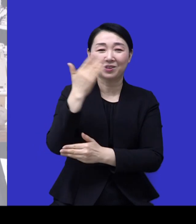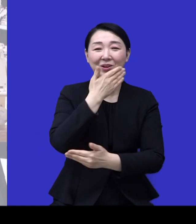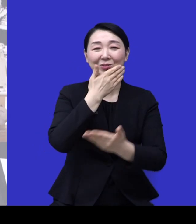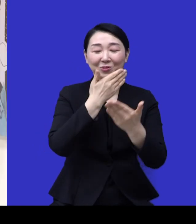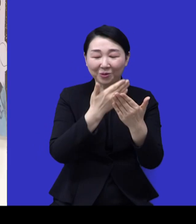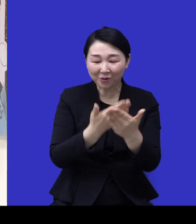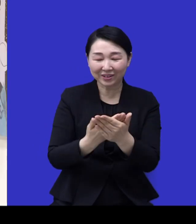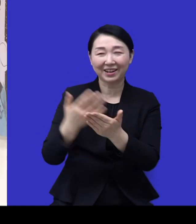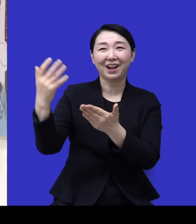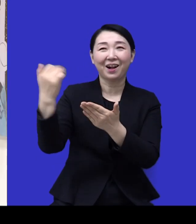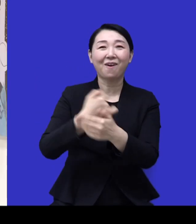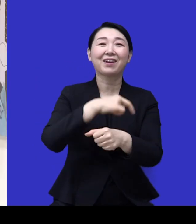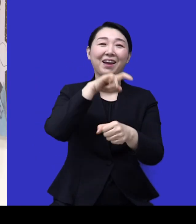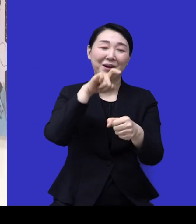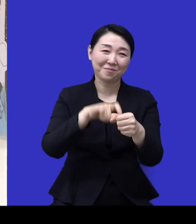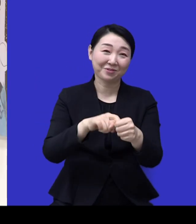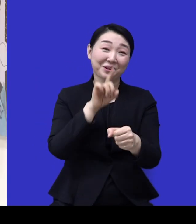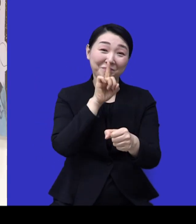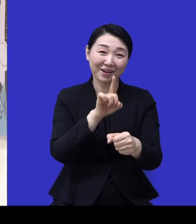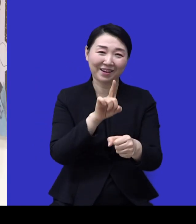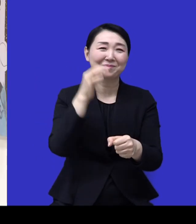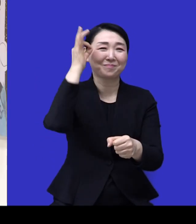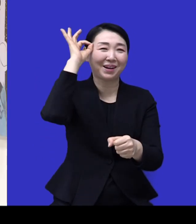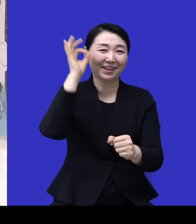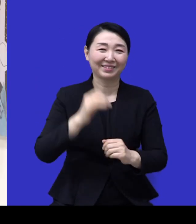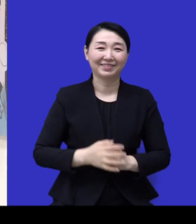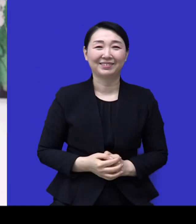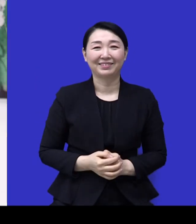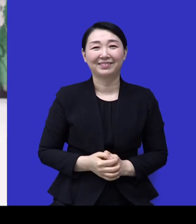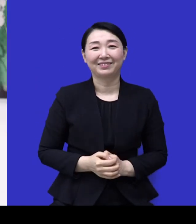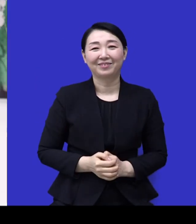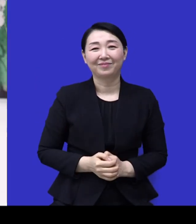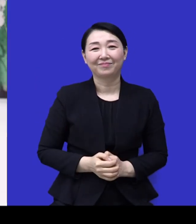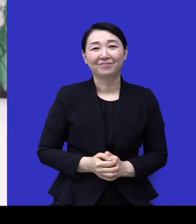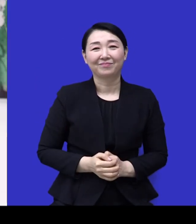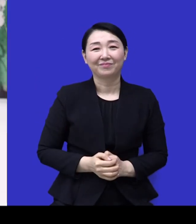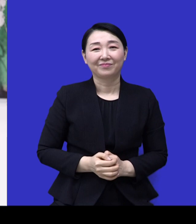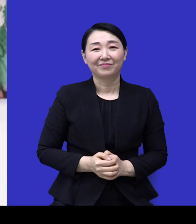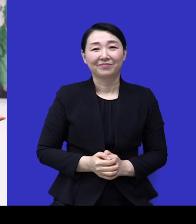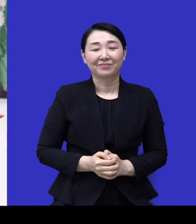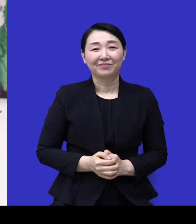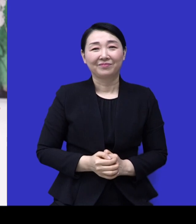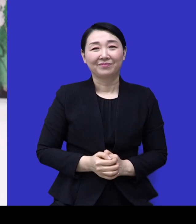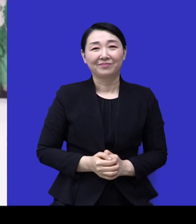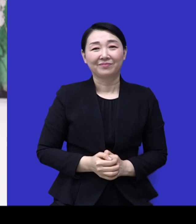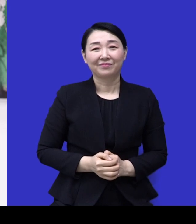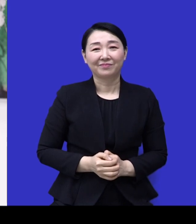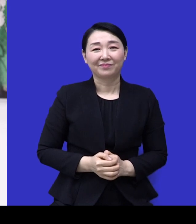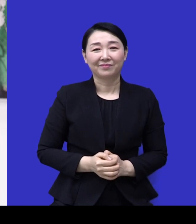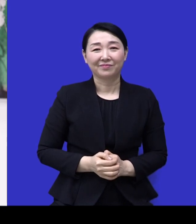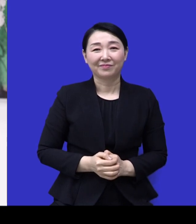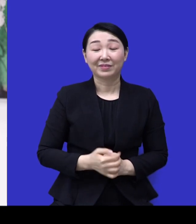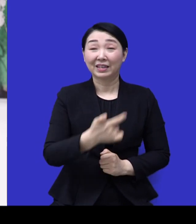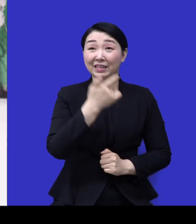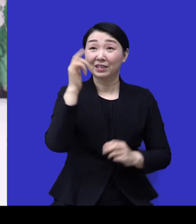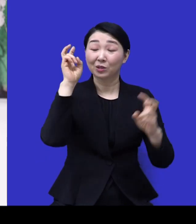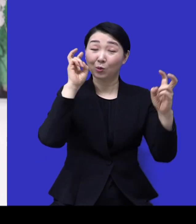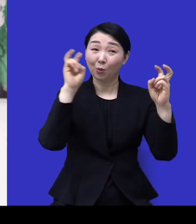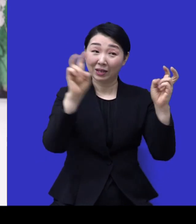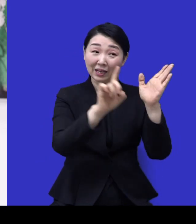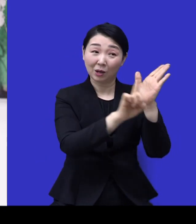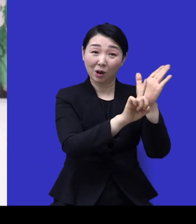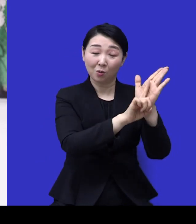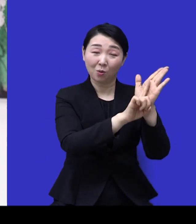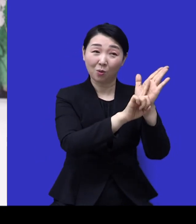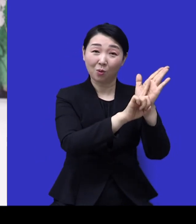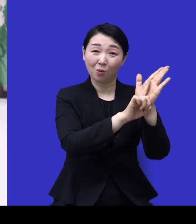얻게 한 것임이라라는 말씀이 생각났는데 그 정도로 그렇게 큰 광고 회사를